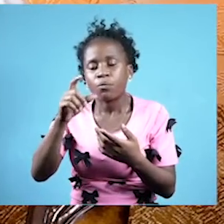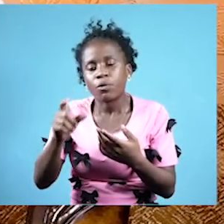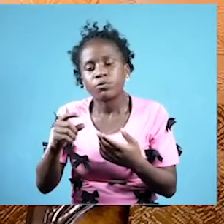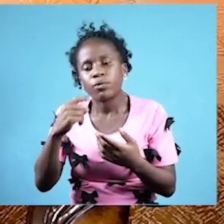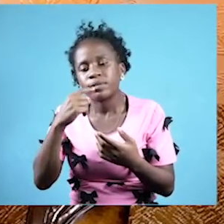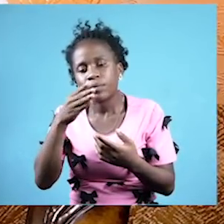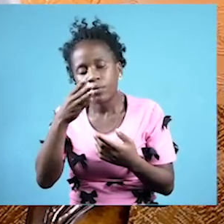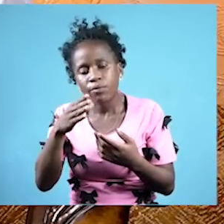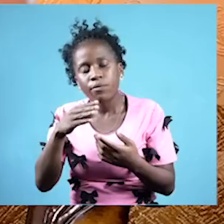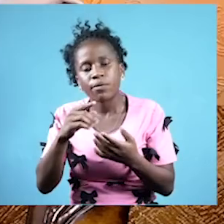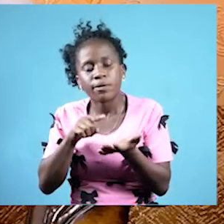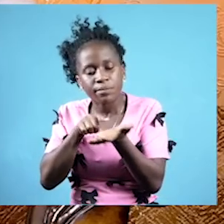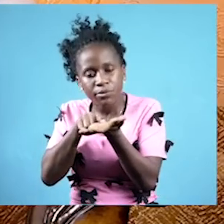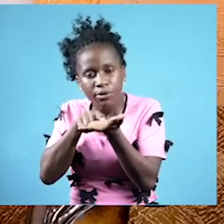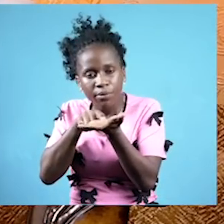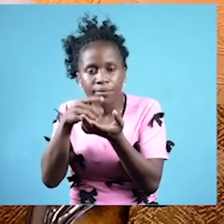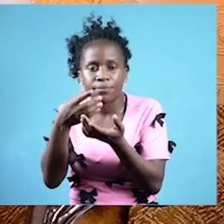Wapo waliomwita mchawi.